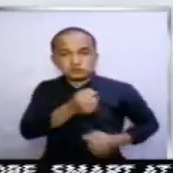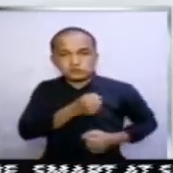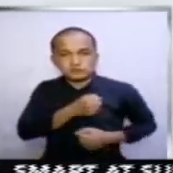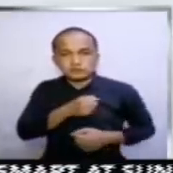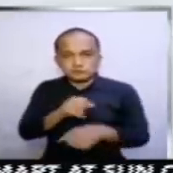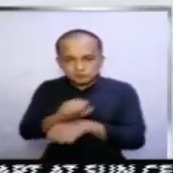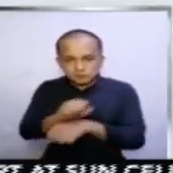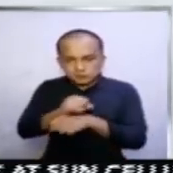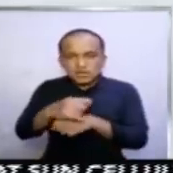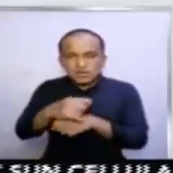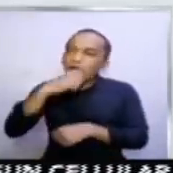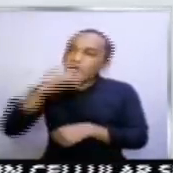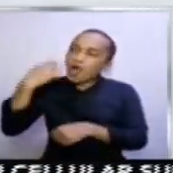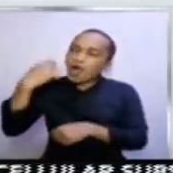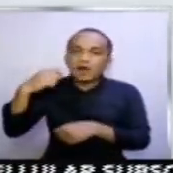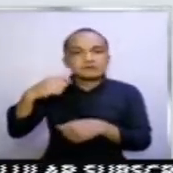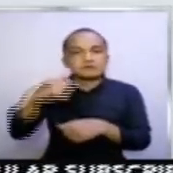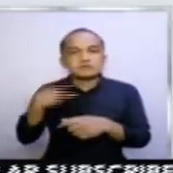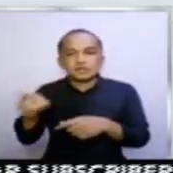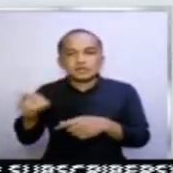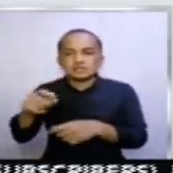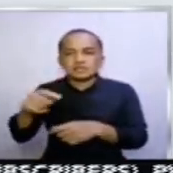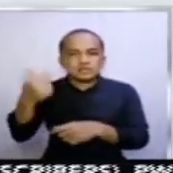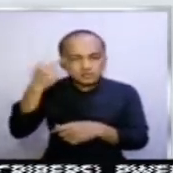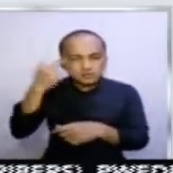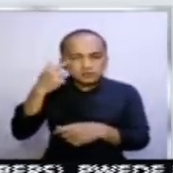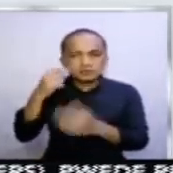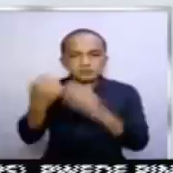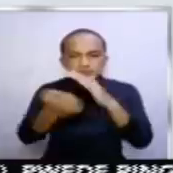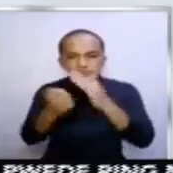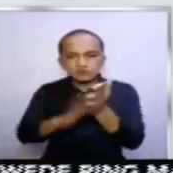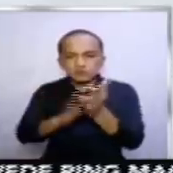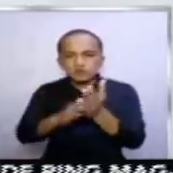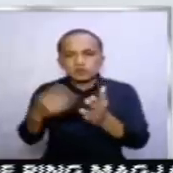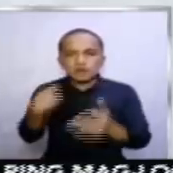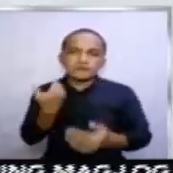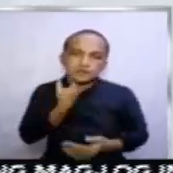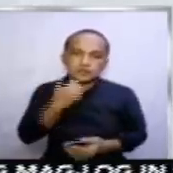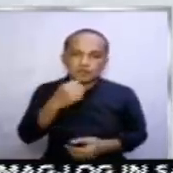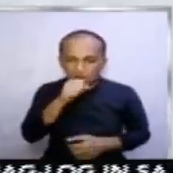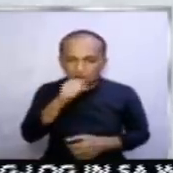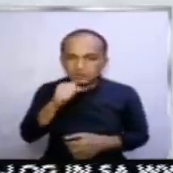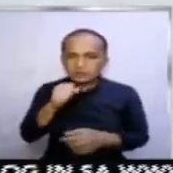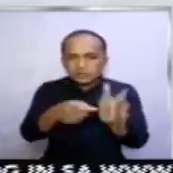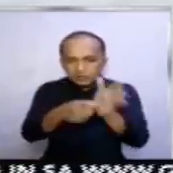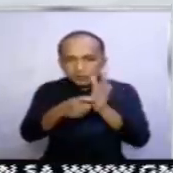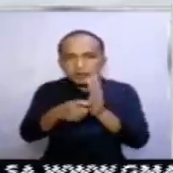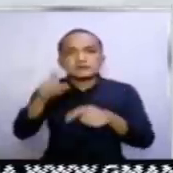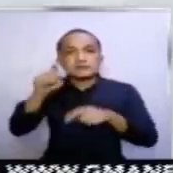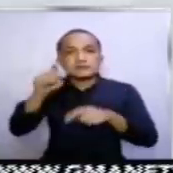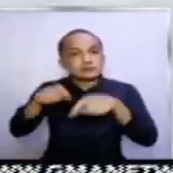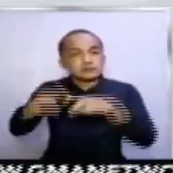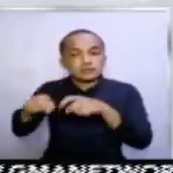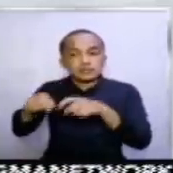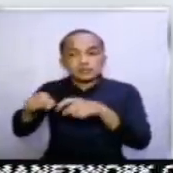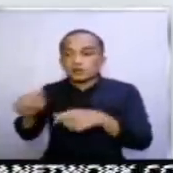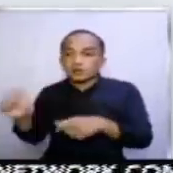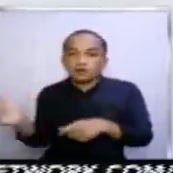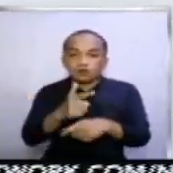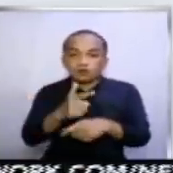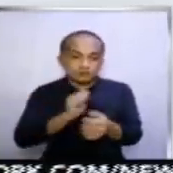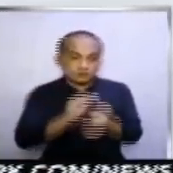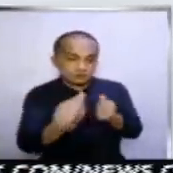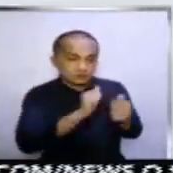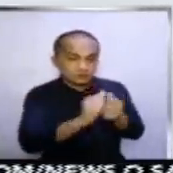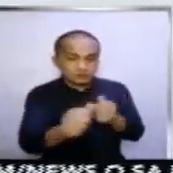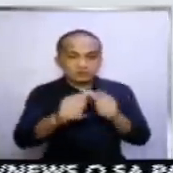School. Mga may sintomas ng COVID-19 sa barangay ang required na itest dito. Lahat dumadaan sa misting tent para mapatay kung anuman